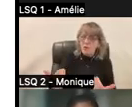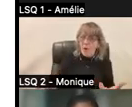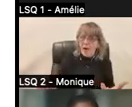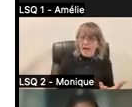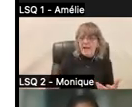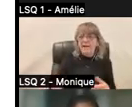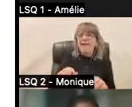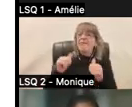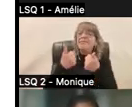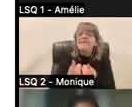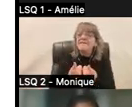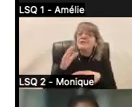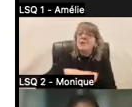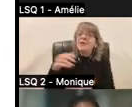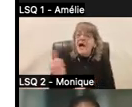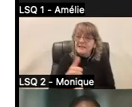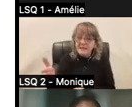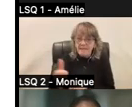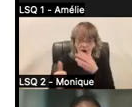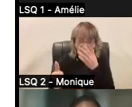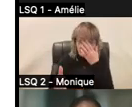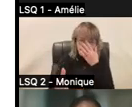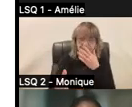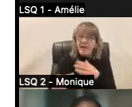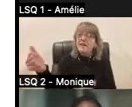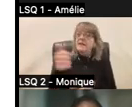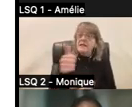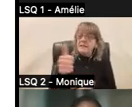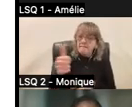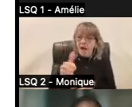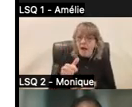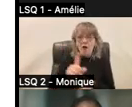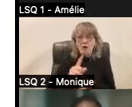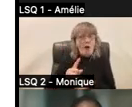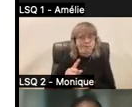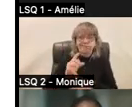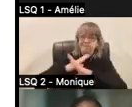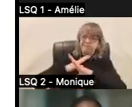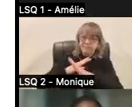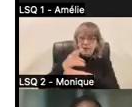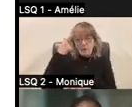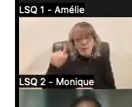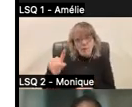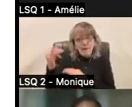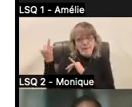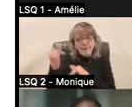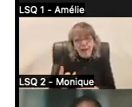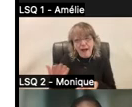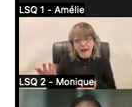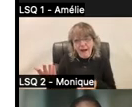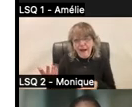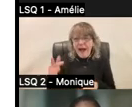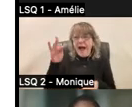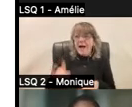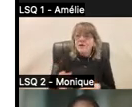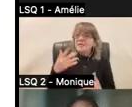Défis liés au transport. Le transport représente une barrière importante pour les nouveaux arrivants, d'autant plus que les services